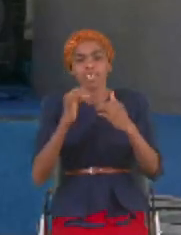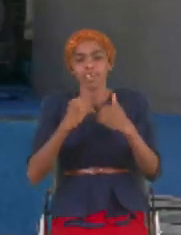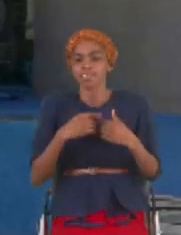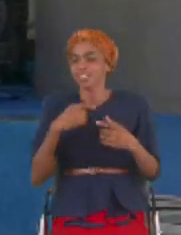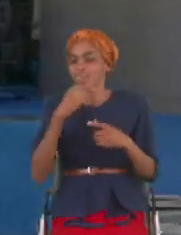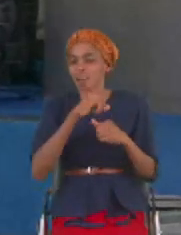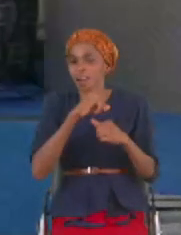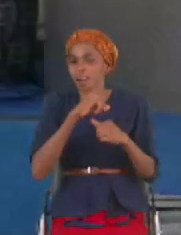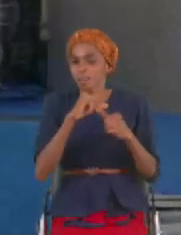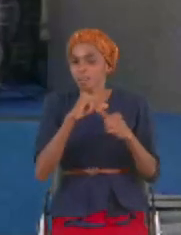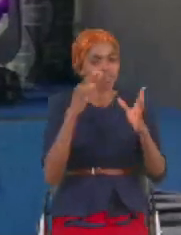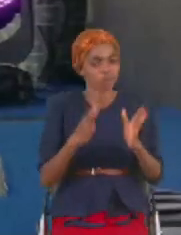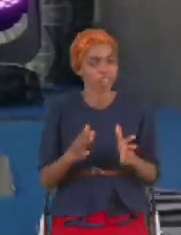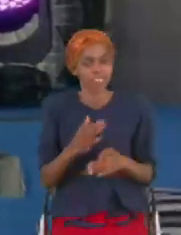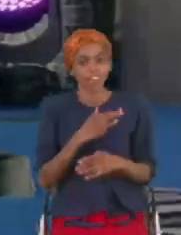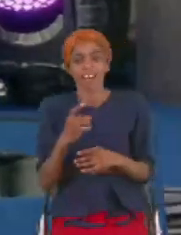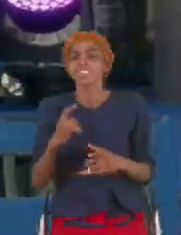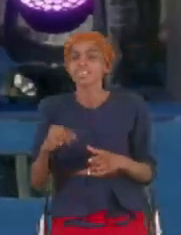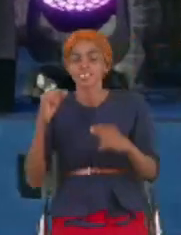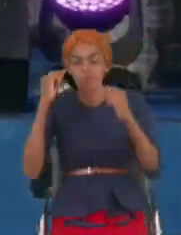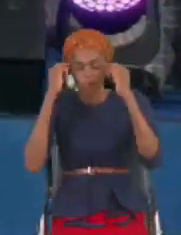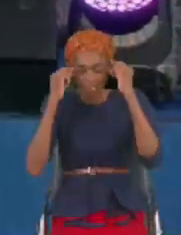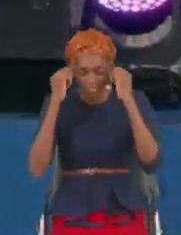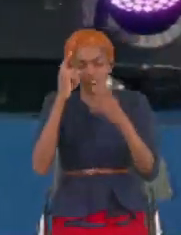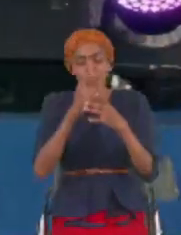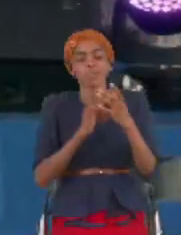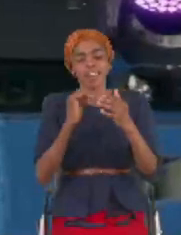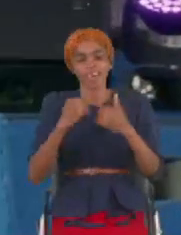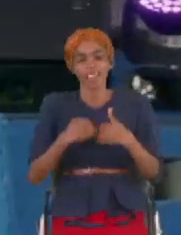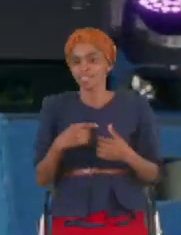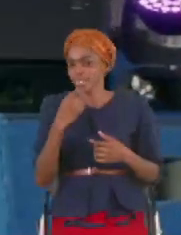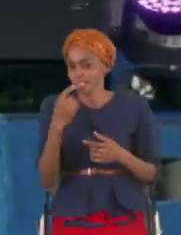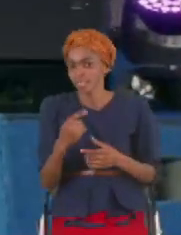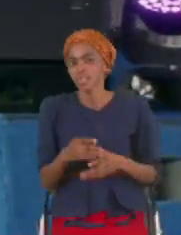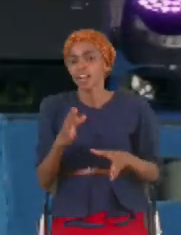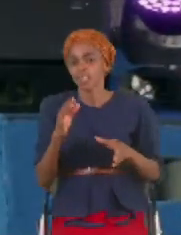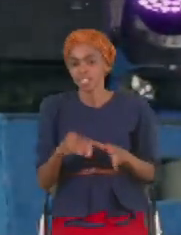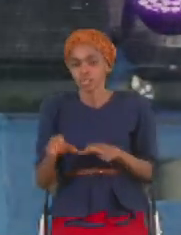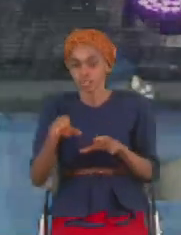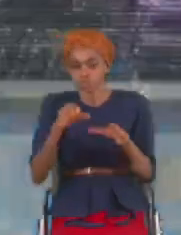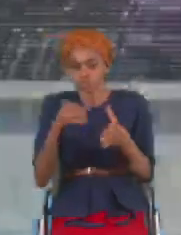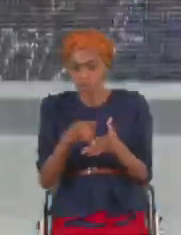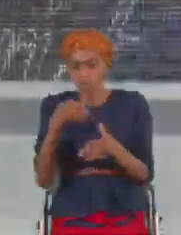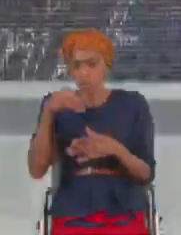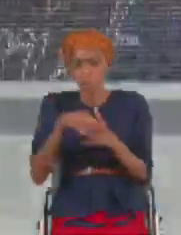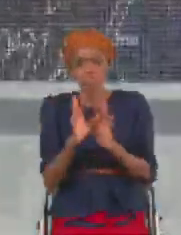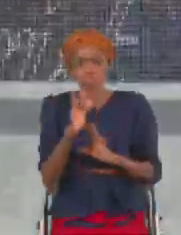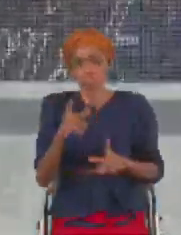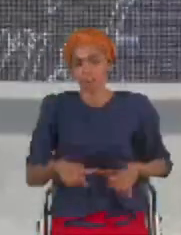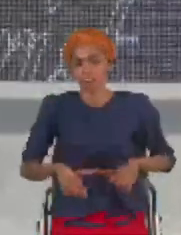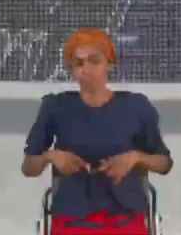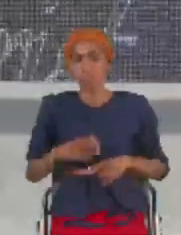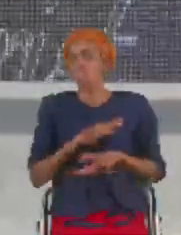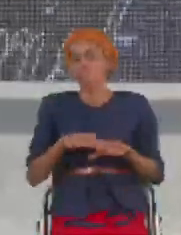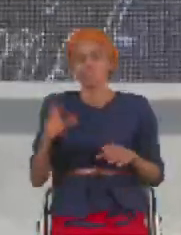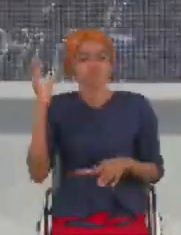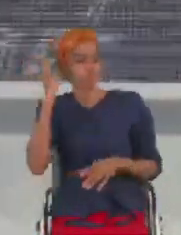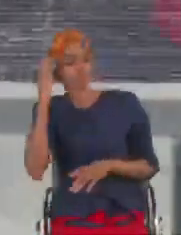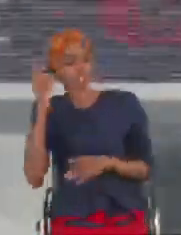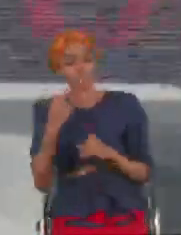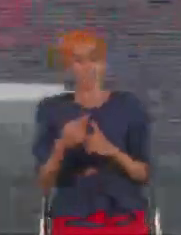cultivateur et eddy comprend ce que je dis applique le hac avait il faut pas écouter sur ma la parole et